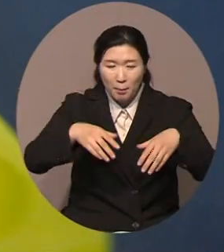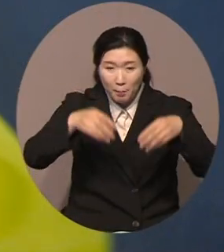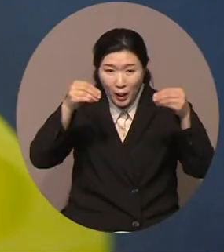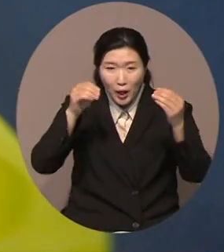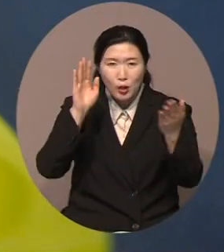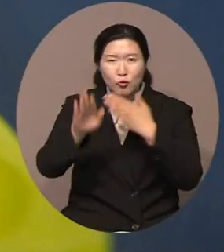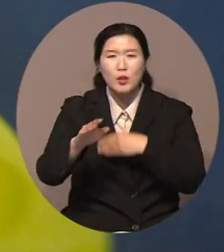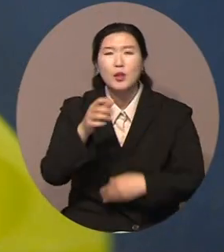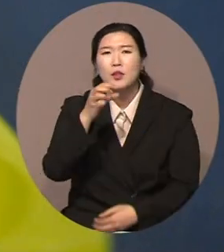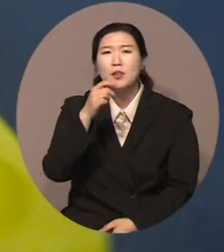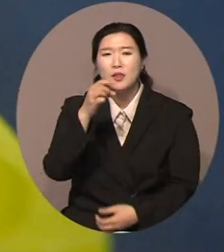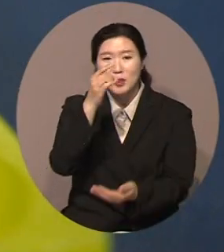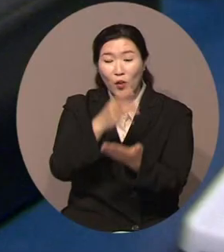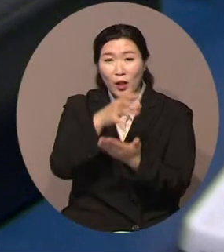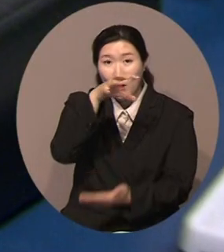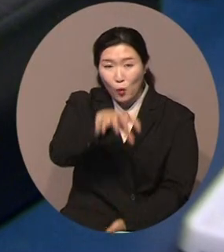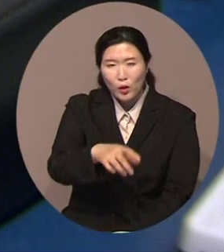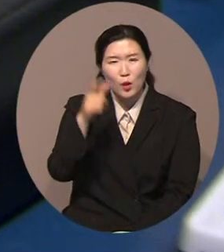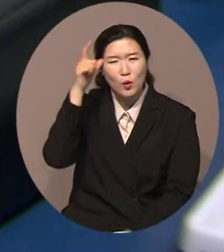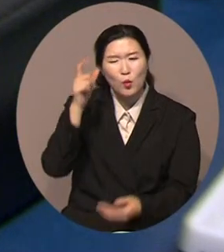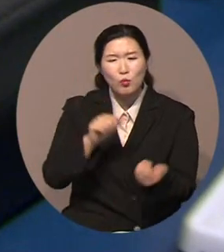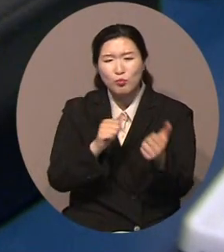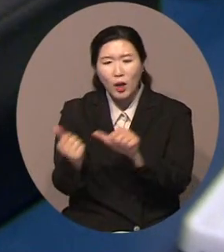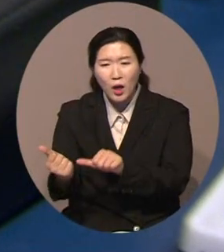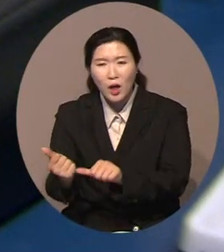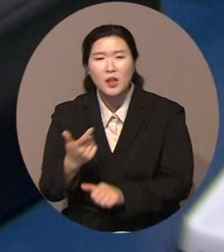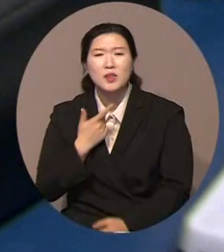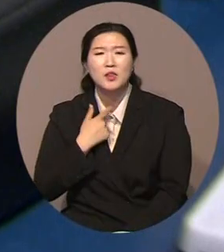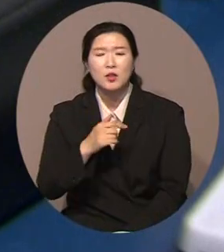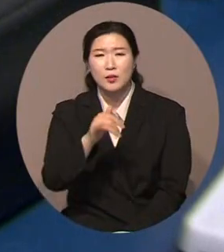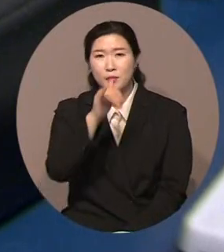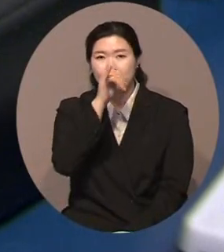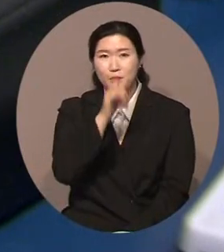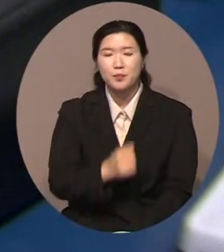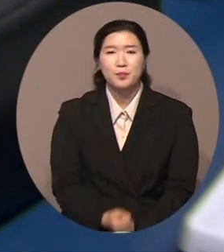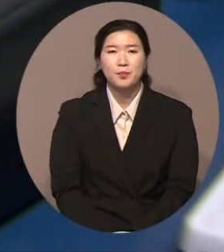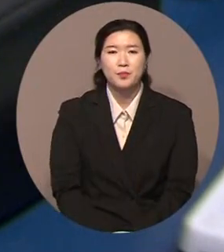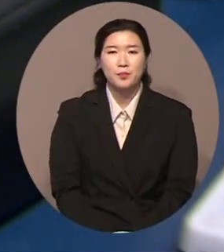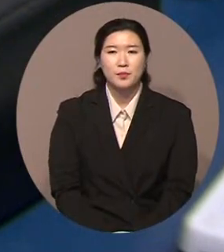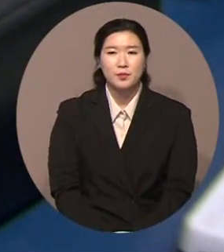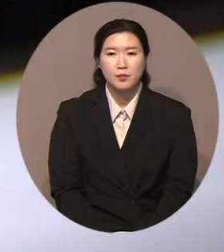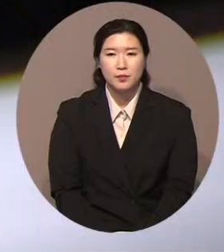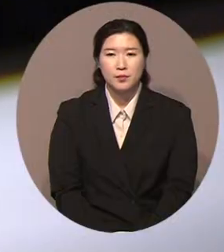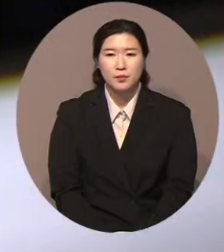천안의 소사육농장 세 곳에서 기종저가 발생해 소들이 폐쇄한 바 있습니다